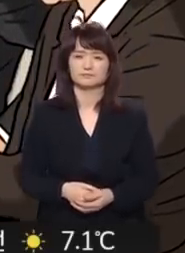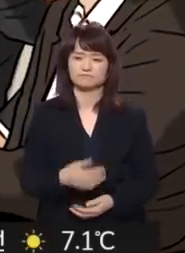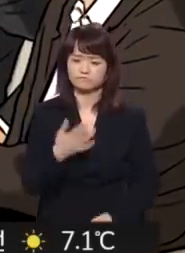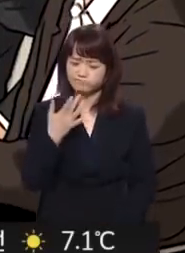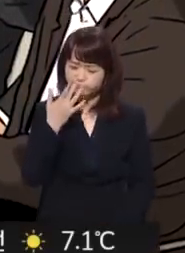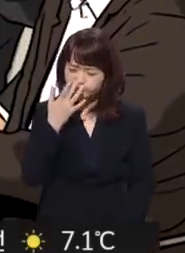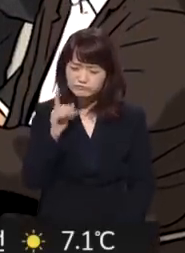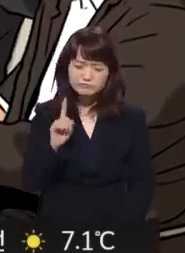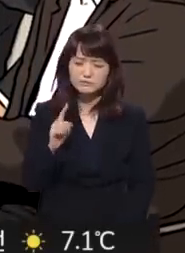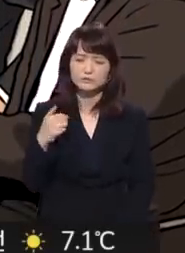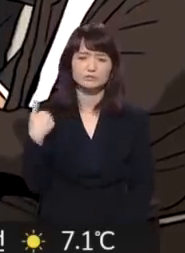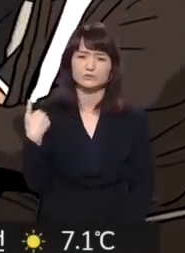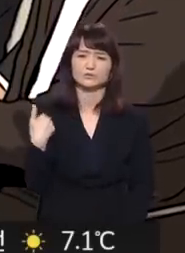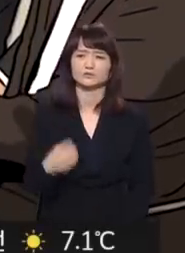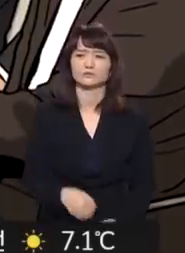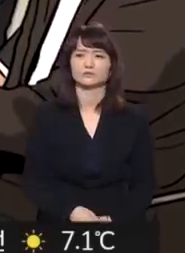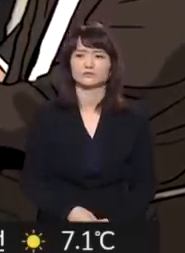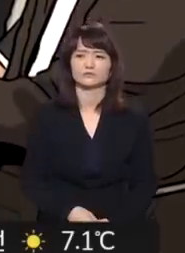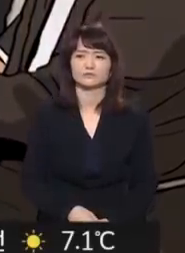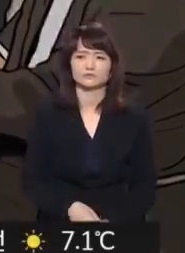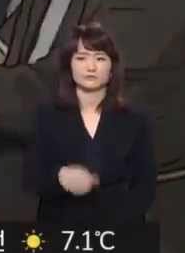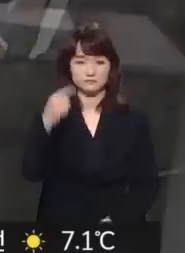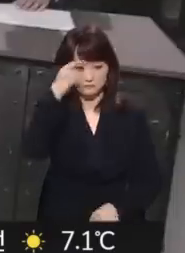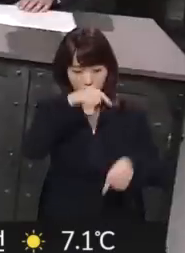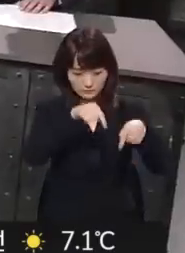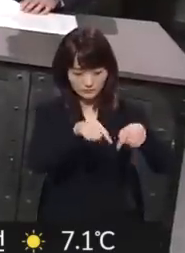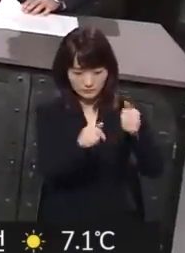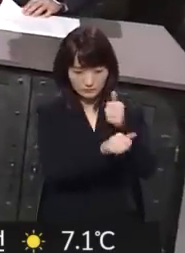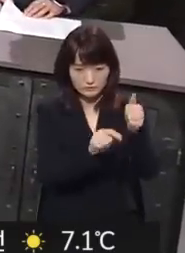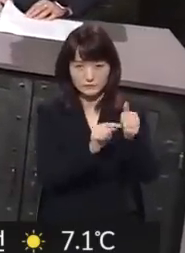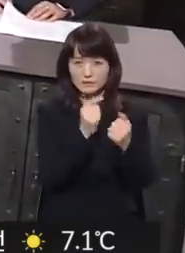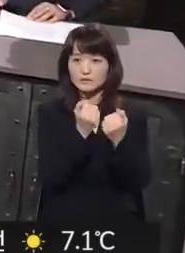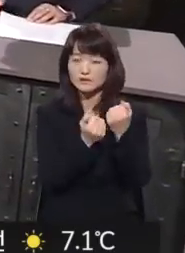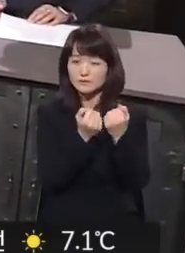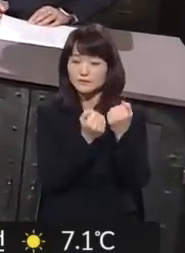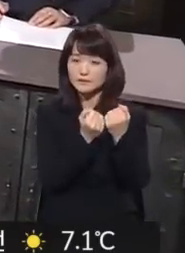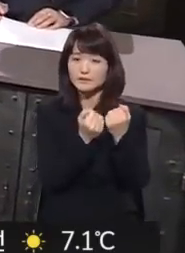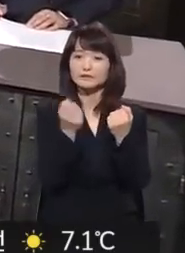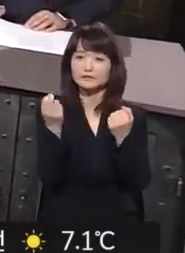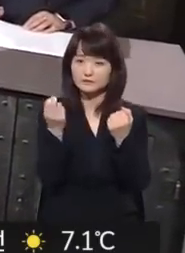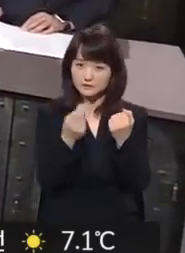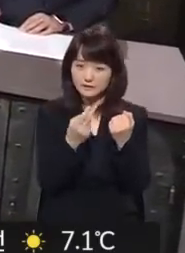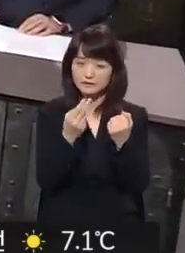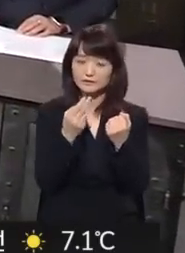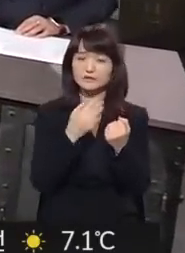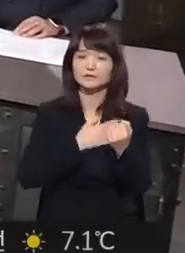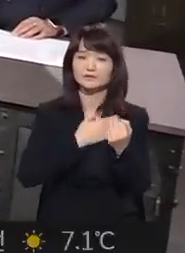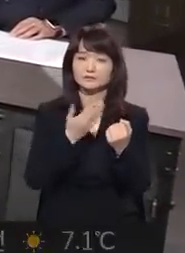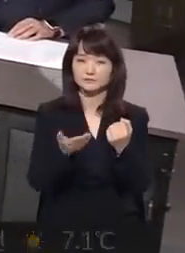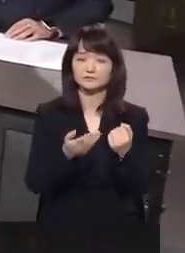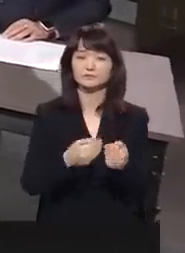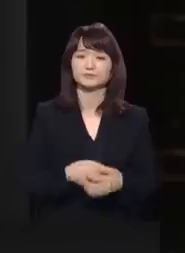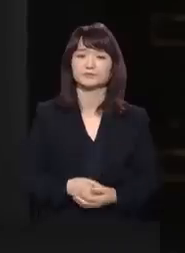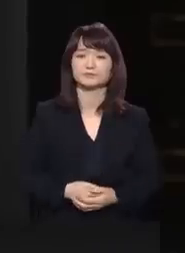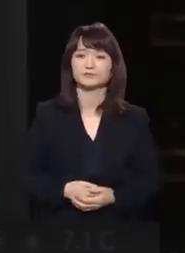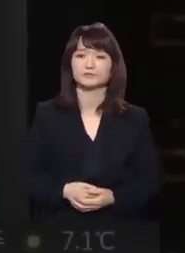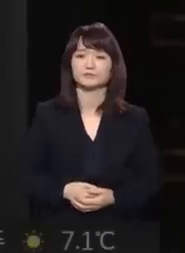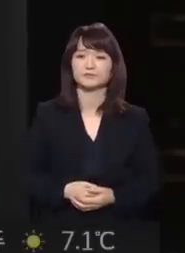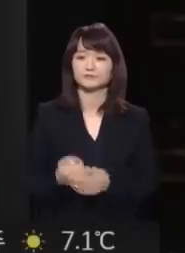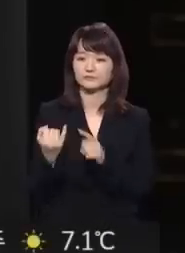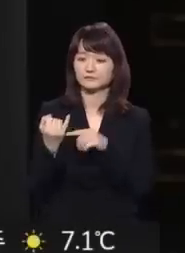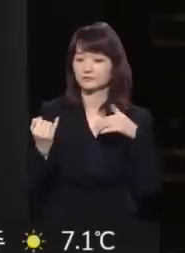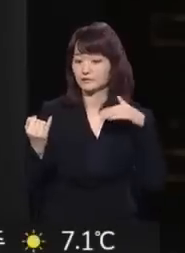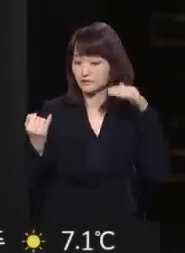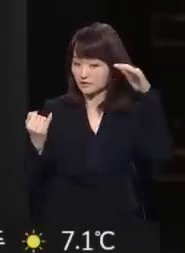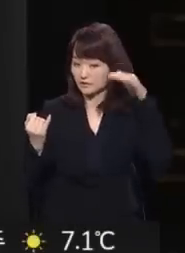갑니다 진짜이 사람들을 해명을 다시 한번 좀 소개해 보시면 키